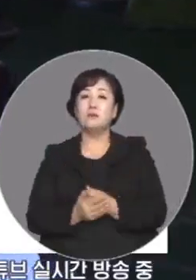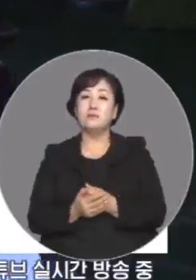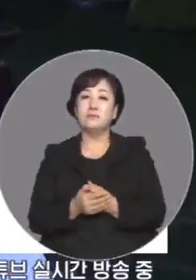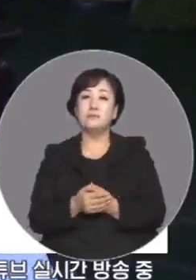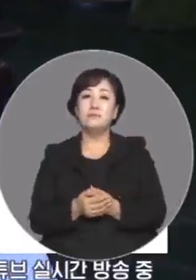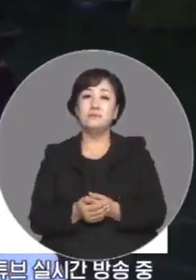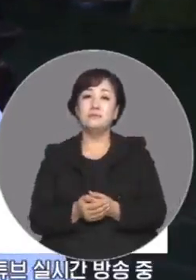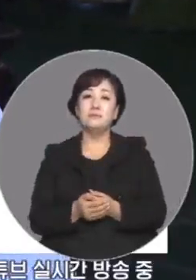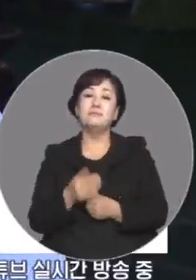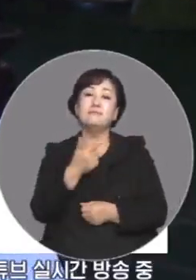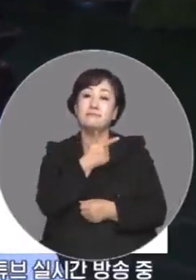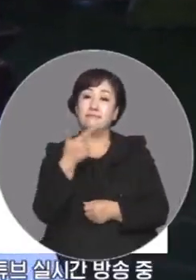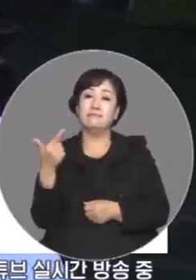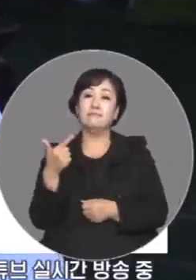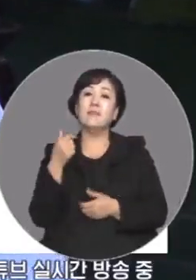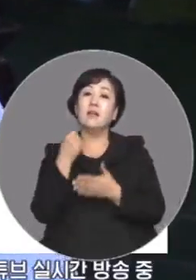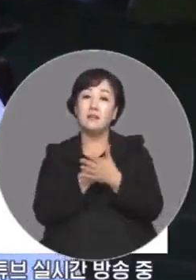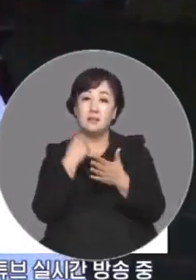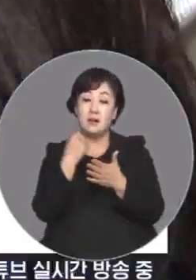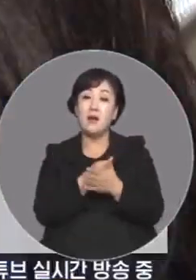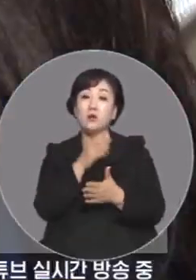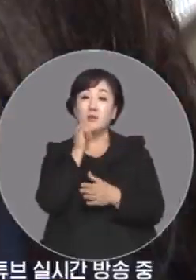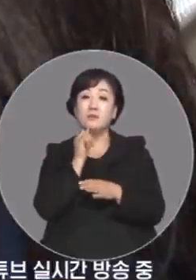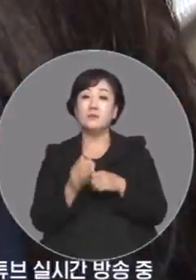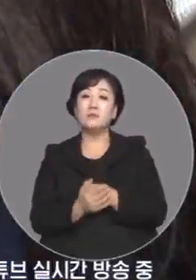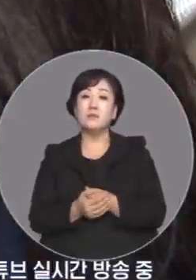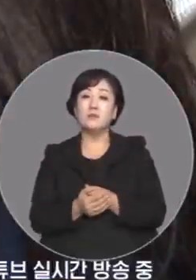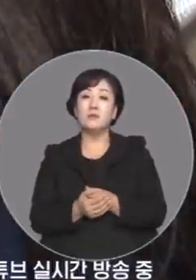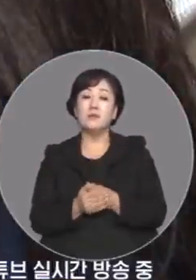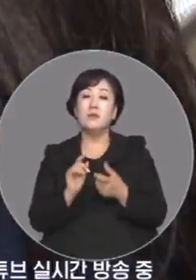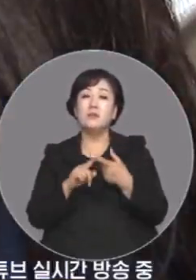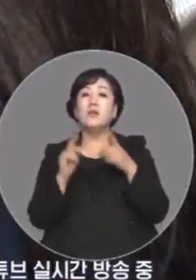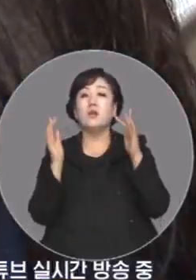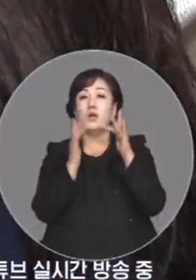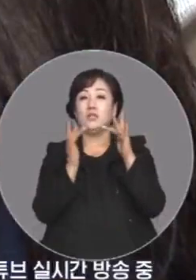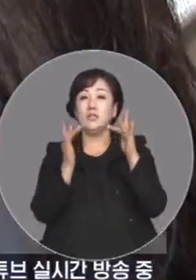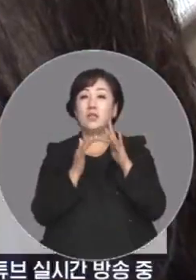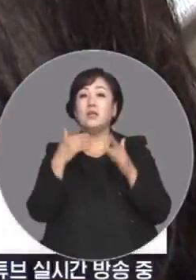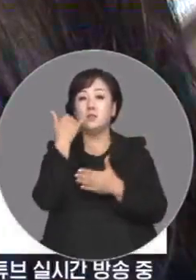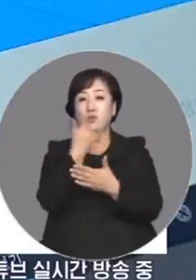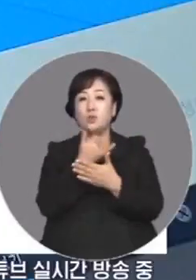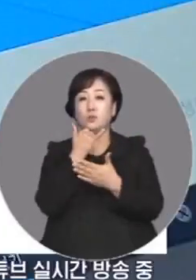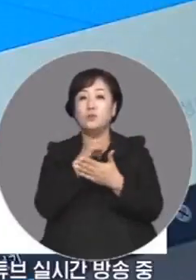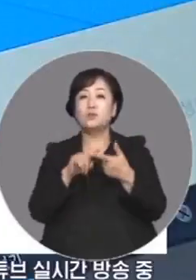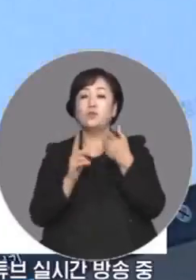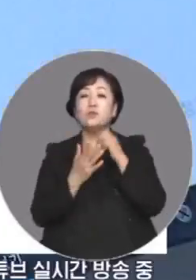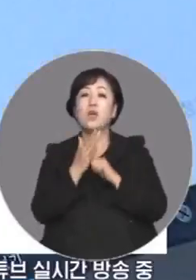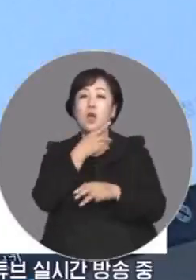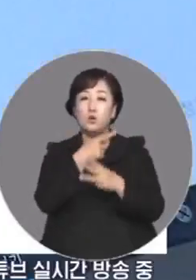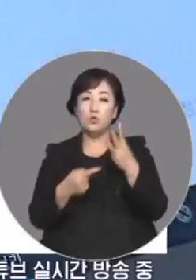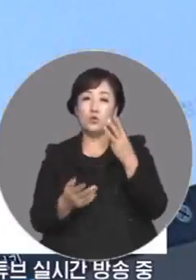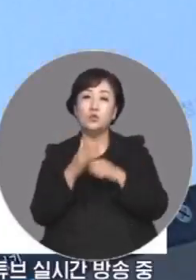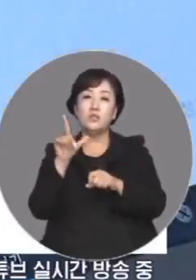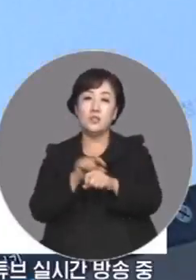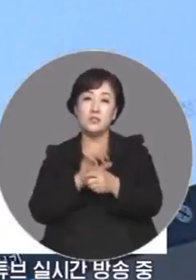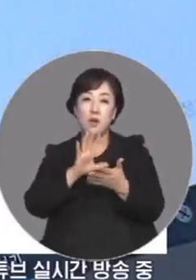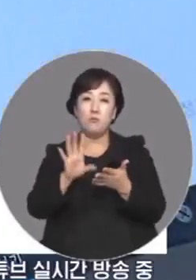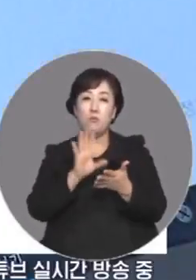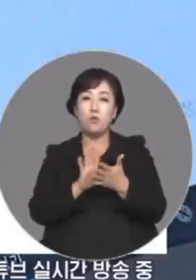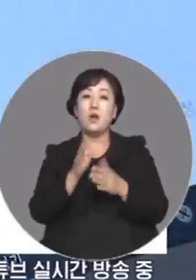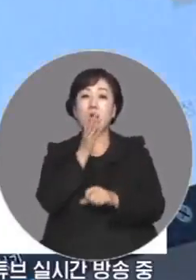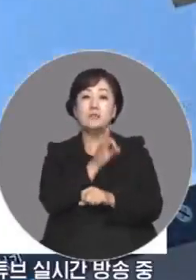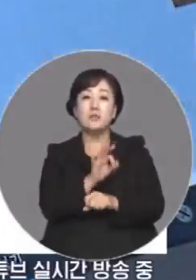보여. 너무 안타깝고. 유튜브 채널 옹기TV에서도 울주군 특산품과 옹기를 살 수